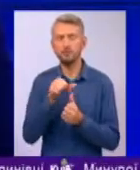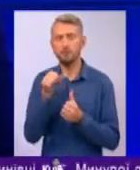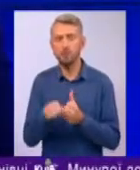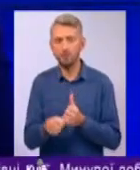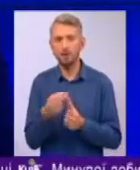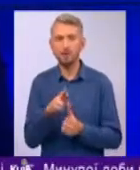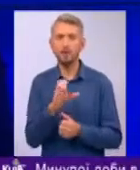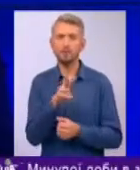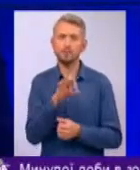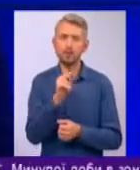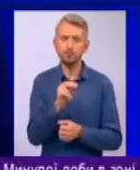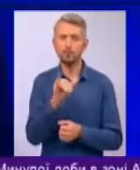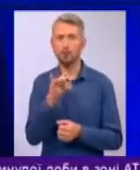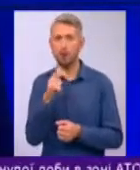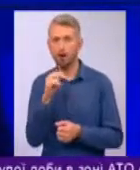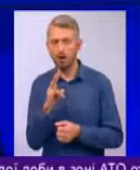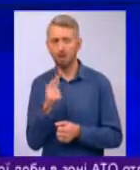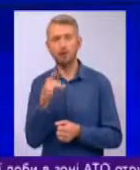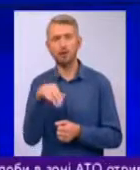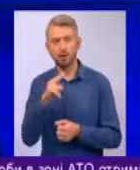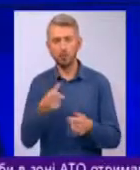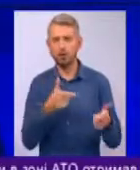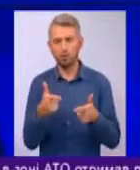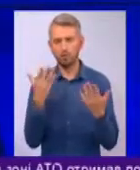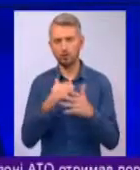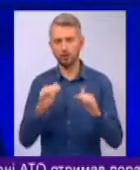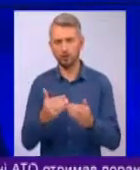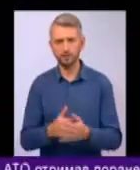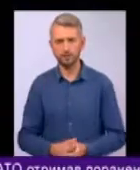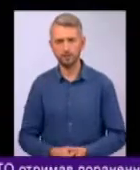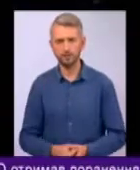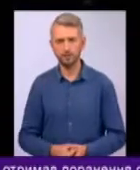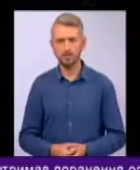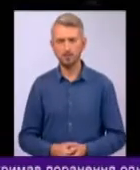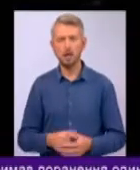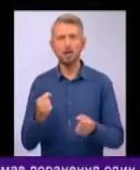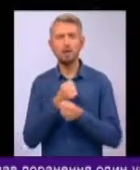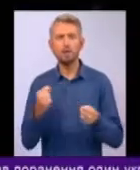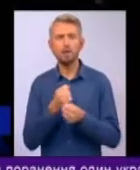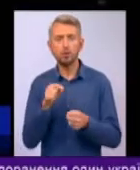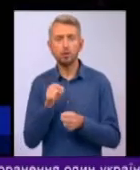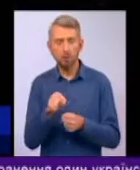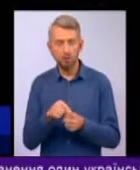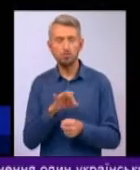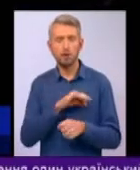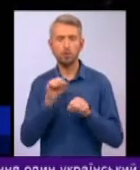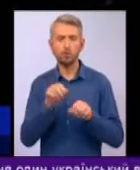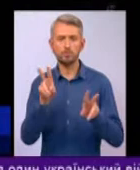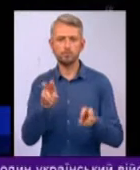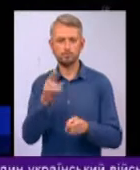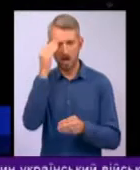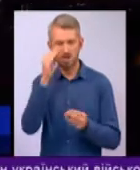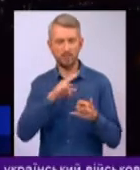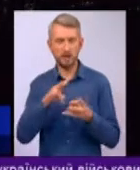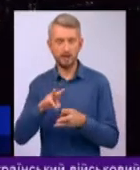для смерчів, ураганів та градів вже готовий. Цей сюжет дивимося. В Калинівці правоохоронці наразі кваліфікують як